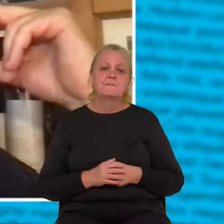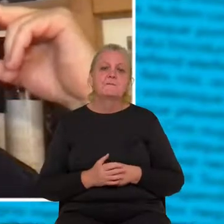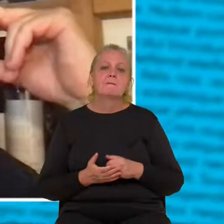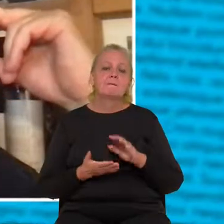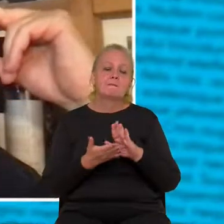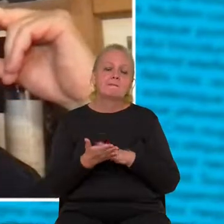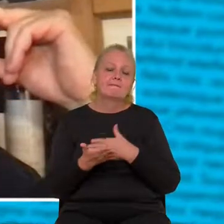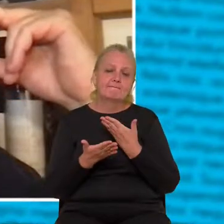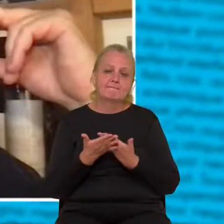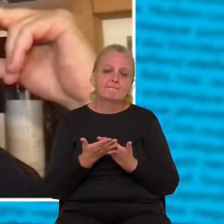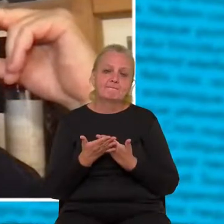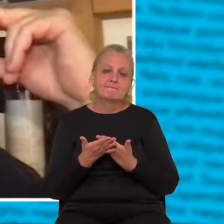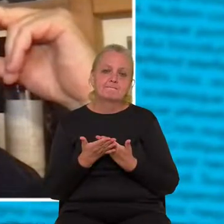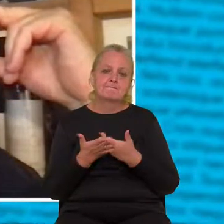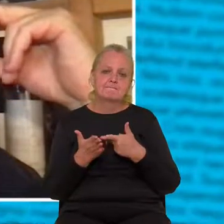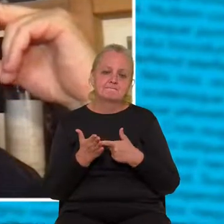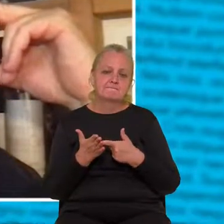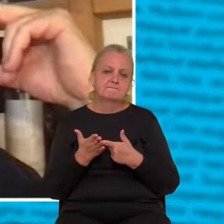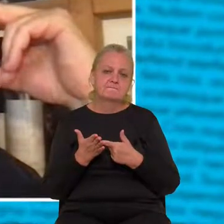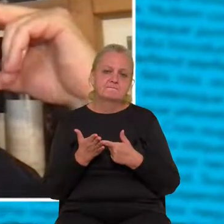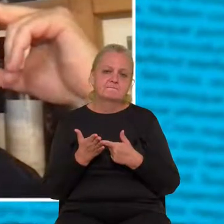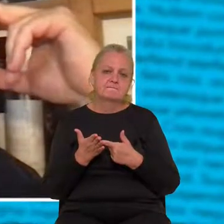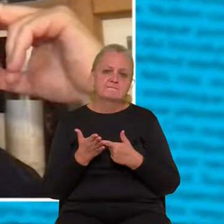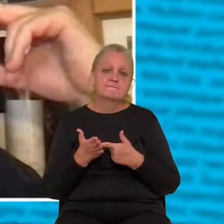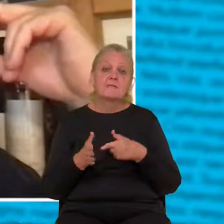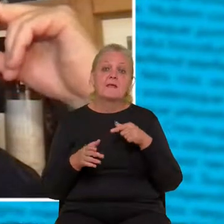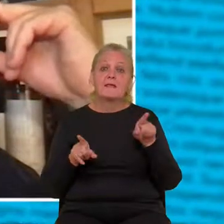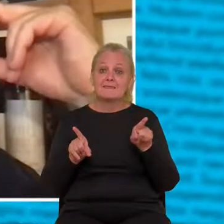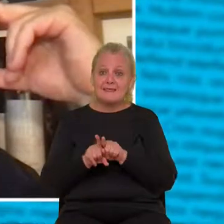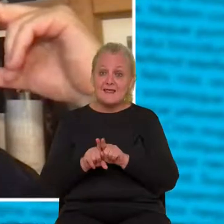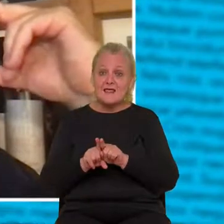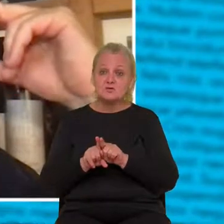Bejala. Ten mur przechodzi przez część klasztoru.